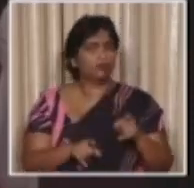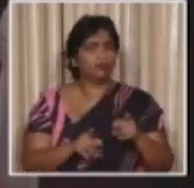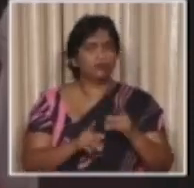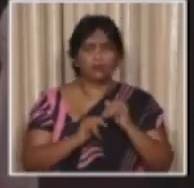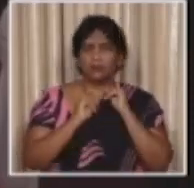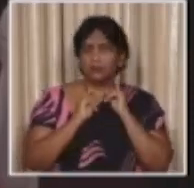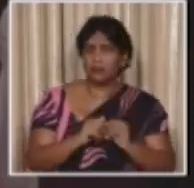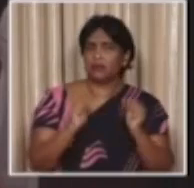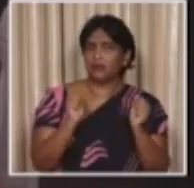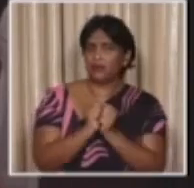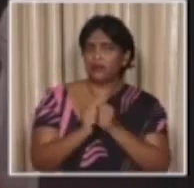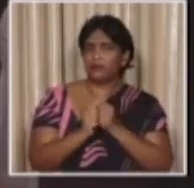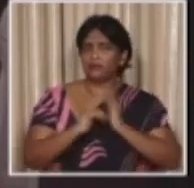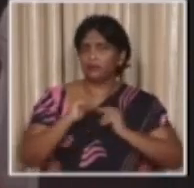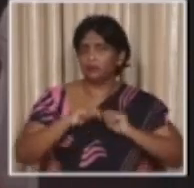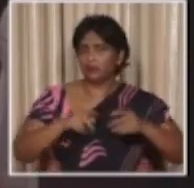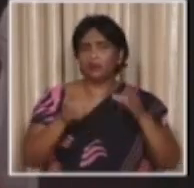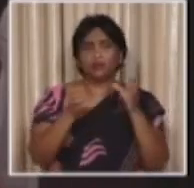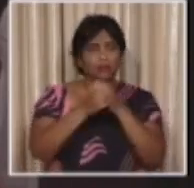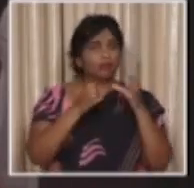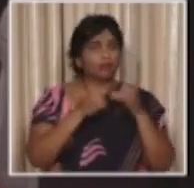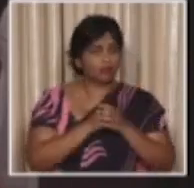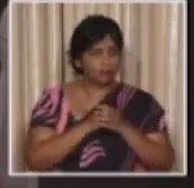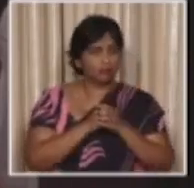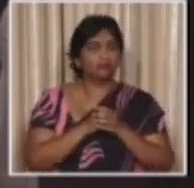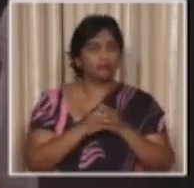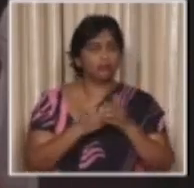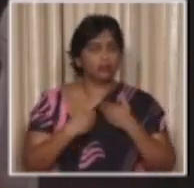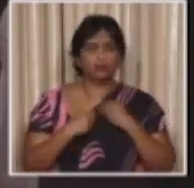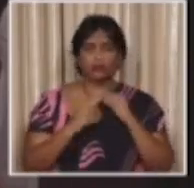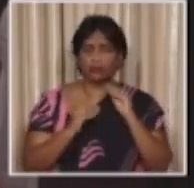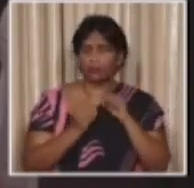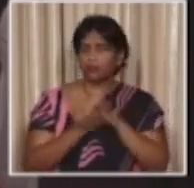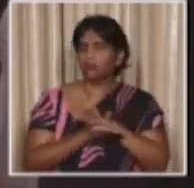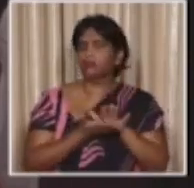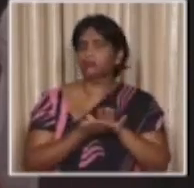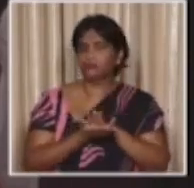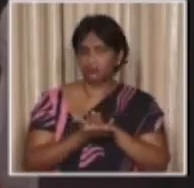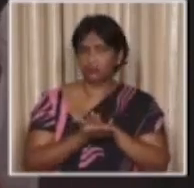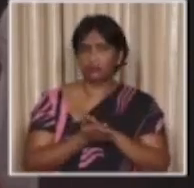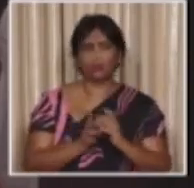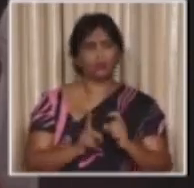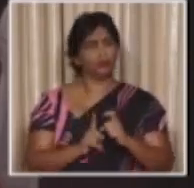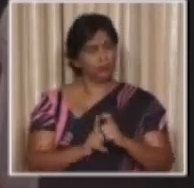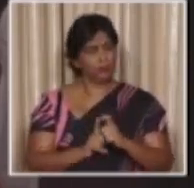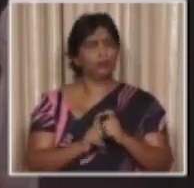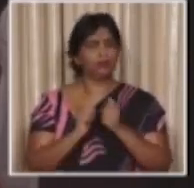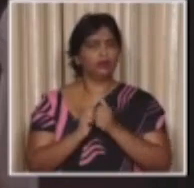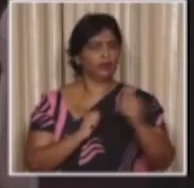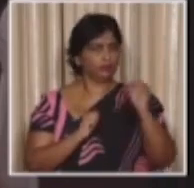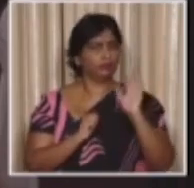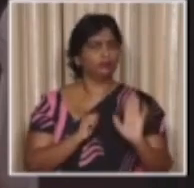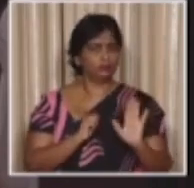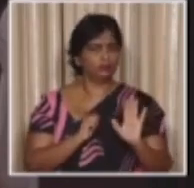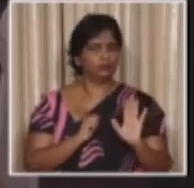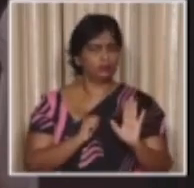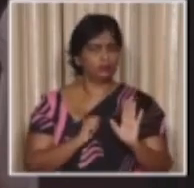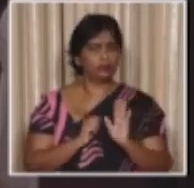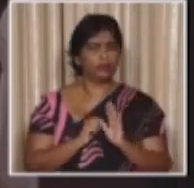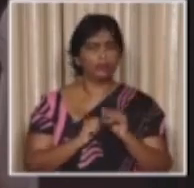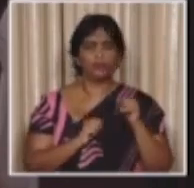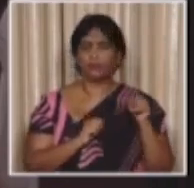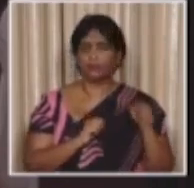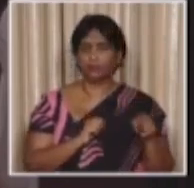විෂම ක්‍රියාවන් ක්‍රියාත්මක කරන කණ්ඩායම් වලට අපි යම් කිසි පැහැදිලි දැඩි වැඩපිළිවෙලක් ගන්නට ඕන. ඉතින්